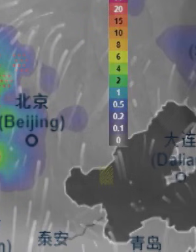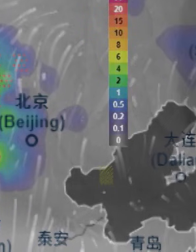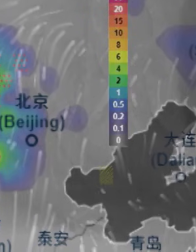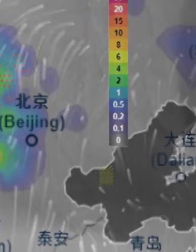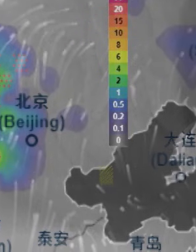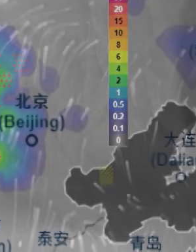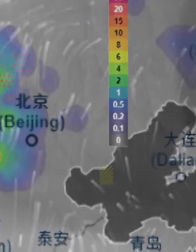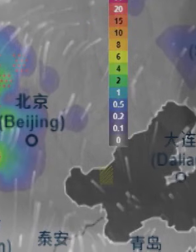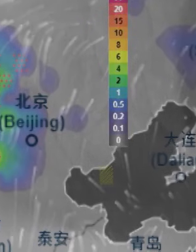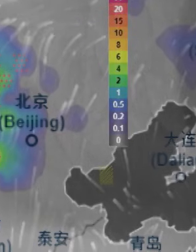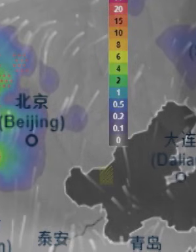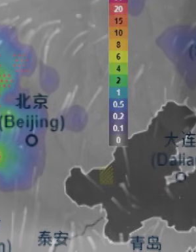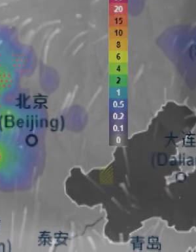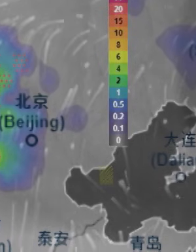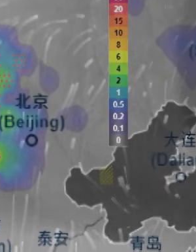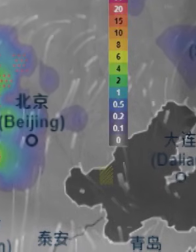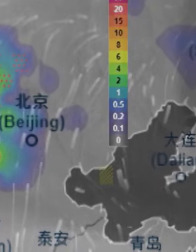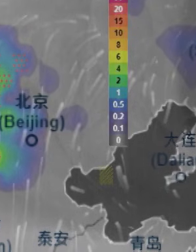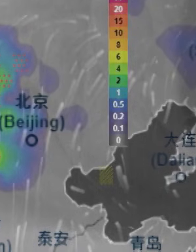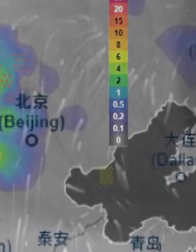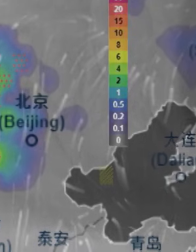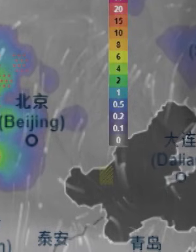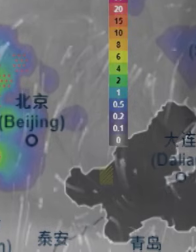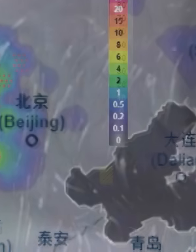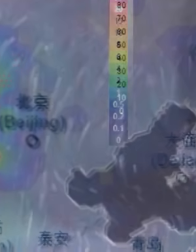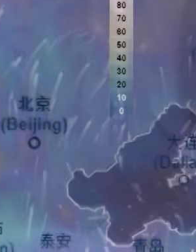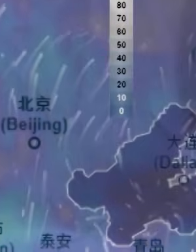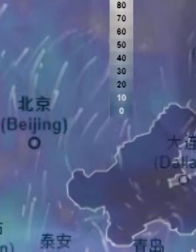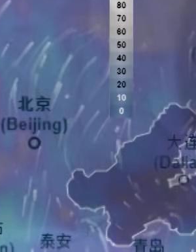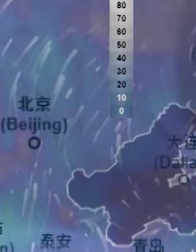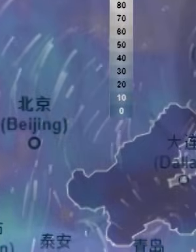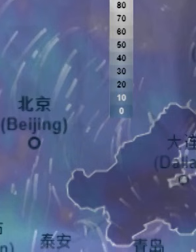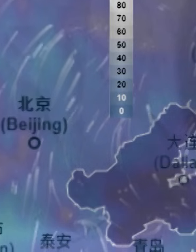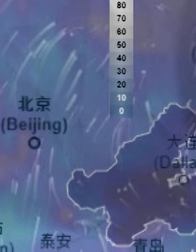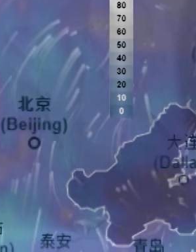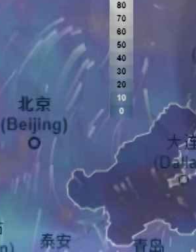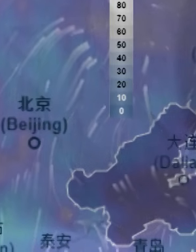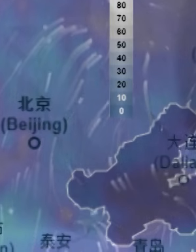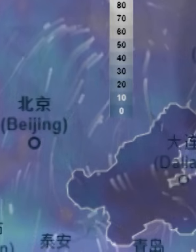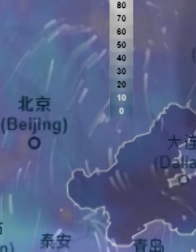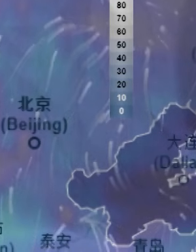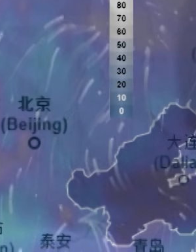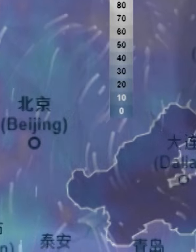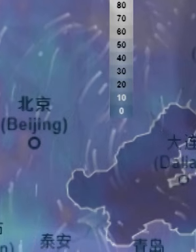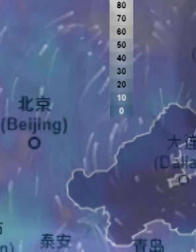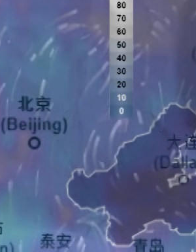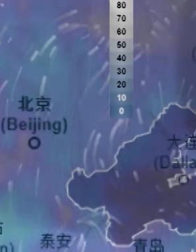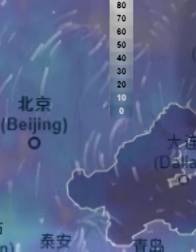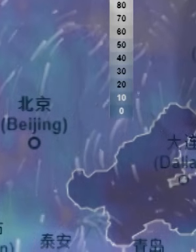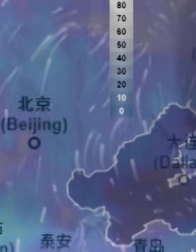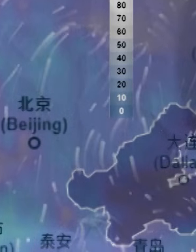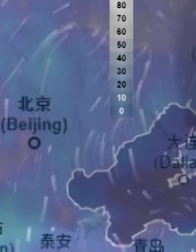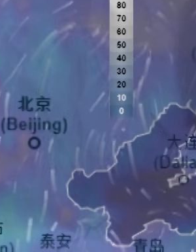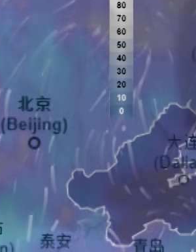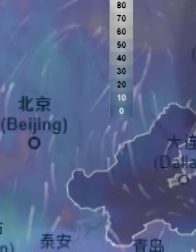газраар бороо, дуу цахилгаантай усрахаг хатар бороо орно. Салхины чиглэл нутгийн зүүн хагас баруун хойд зүгээс, бусад нутагт бол баруун өмнө